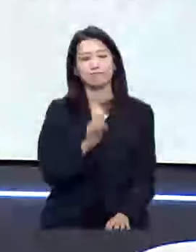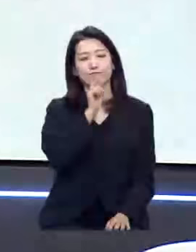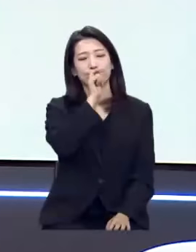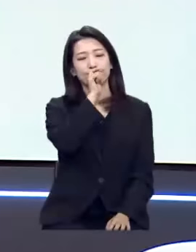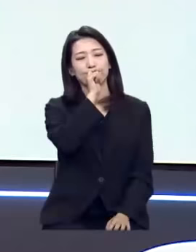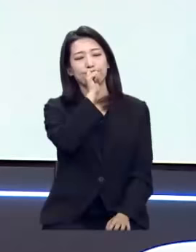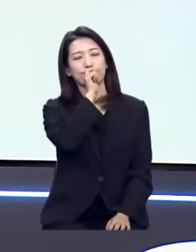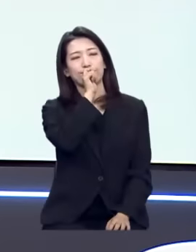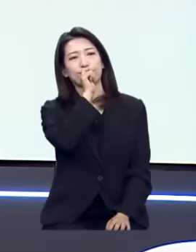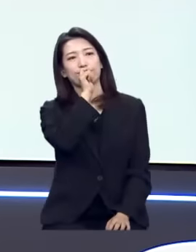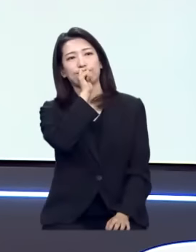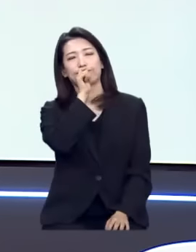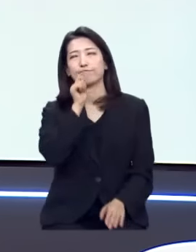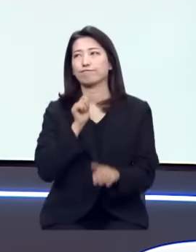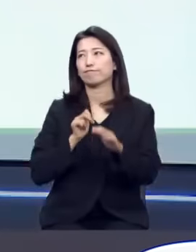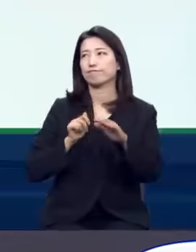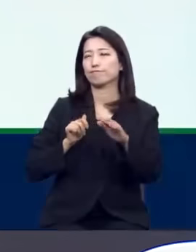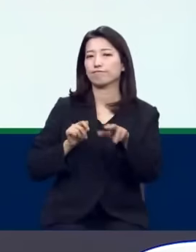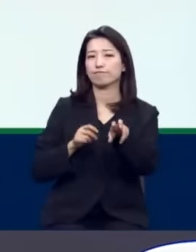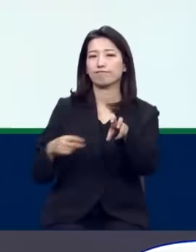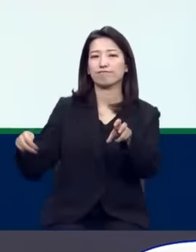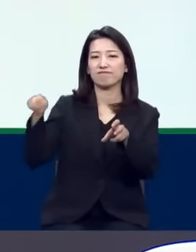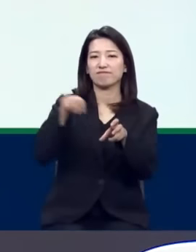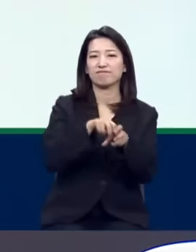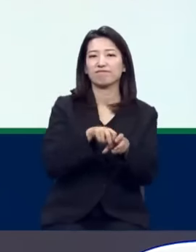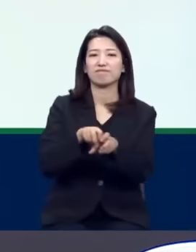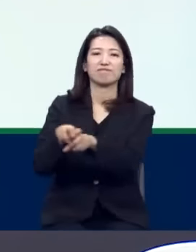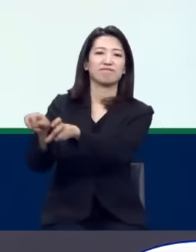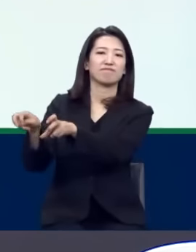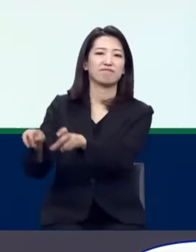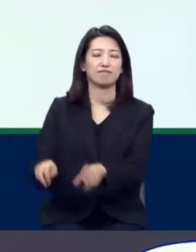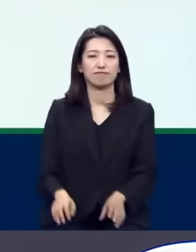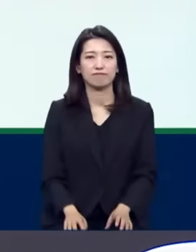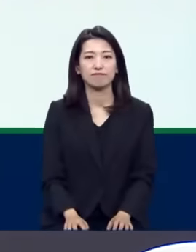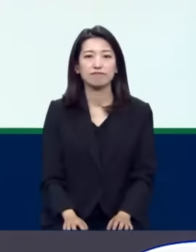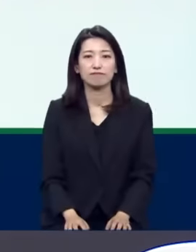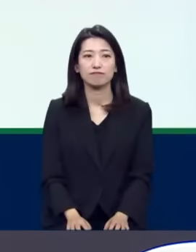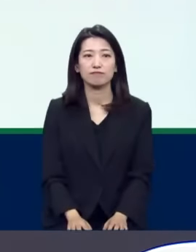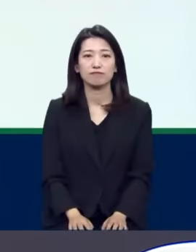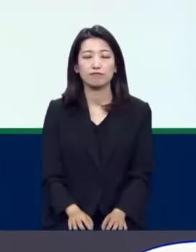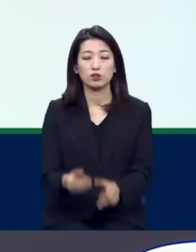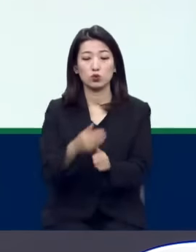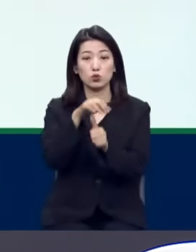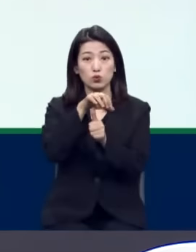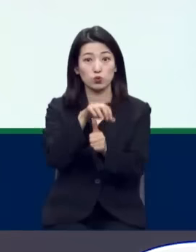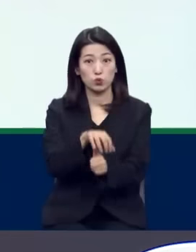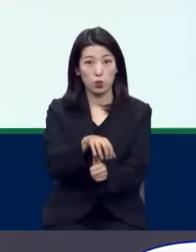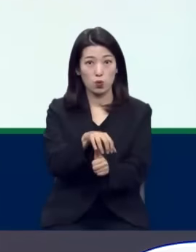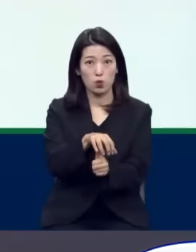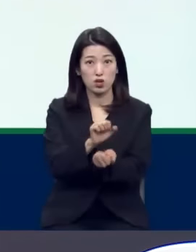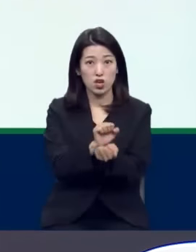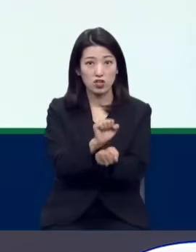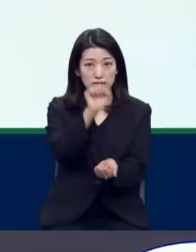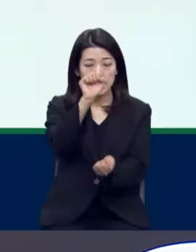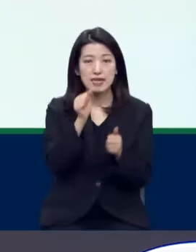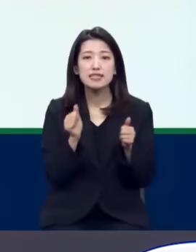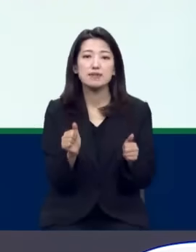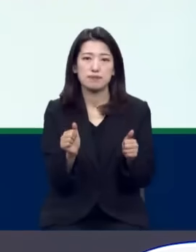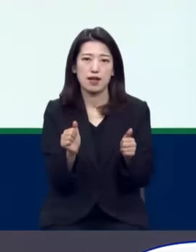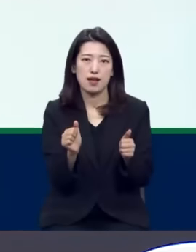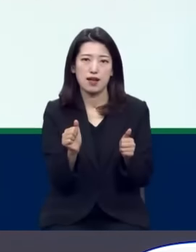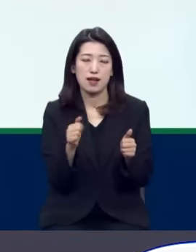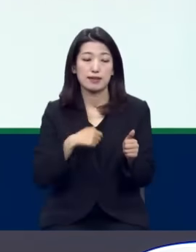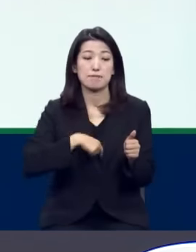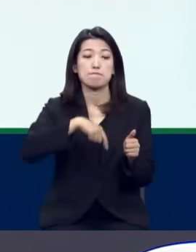구속네 두 사람 영장 실지 심사가 끝나고 결국이 지금 현재이 창원 교도소에 수감이 돼